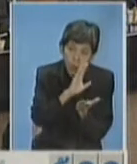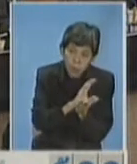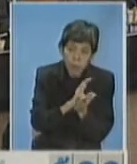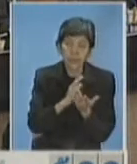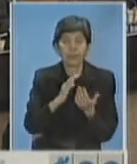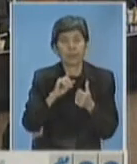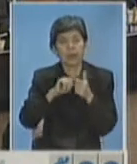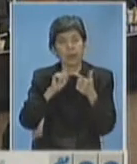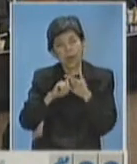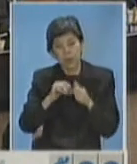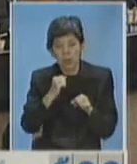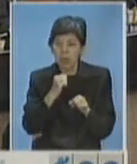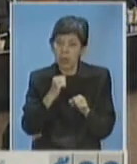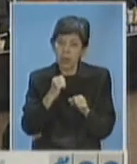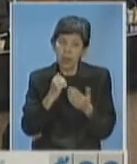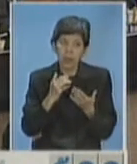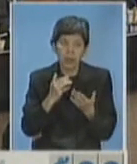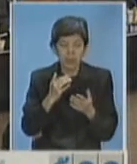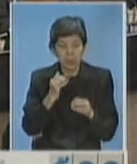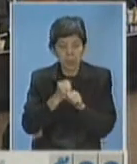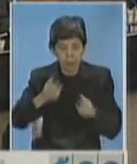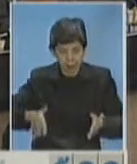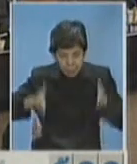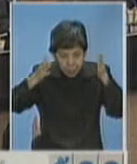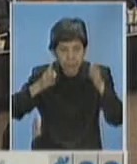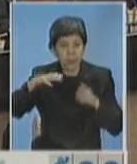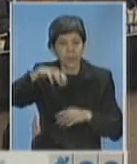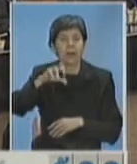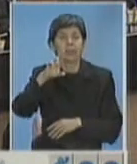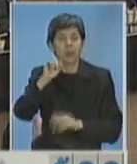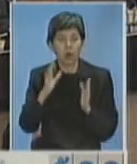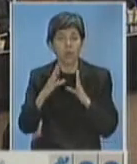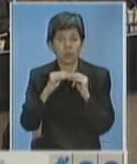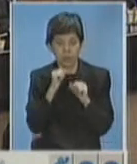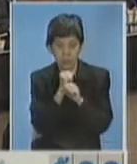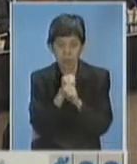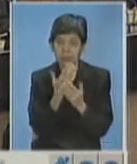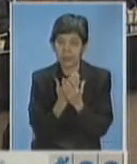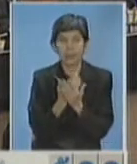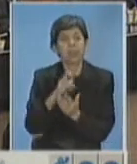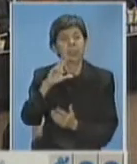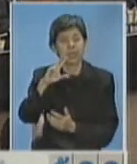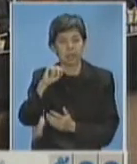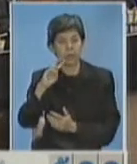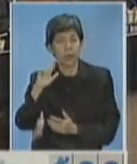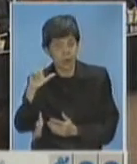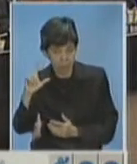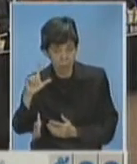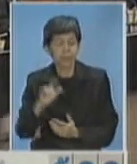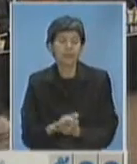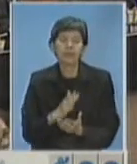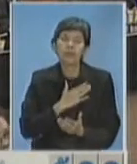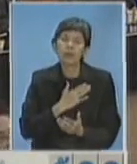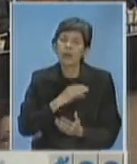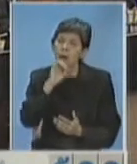การปรับปรุงนะฮะซ่อมแซมนะครับอาคารรัฐสภาโดยเฉพาะห้องประชุม36ล้านนั้นผมขออนุญาตกลับเรียนต่อที่ประ